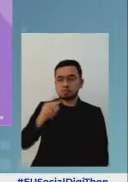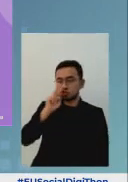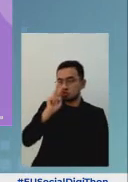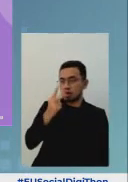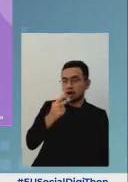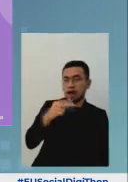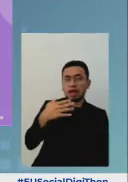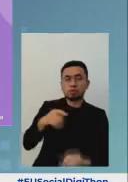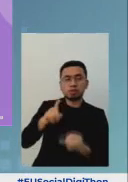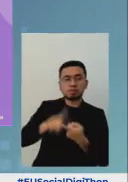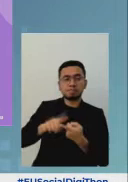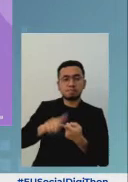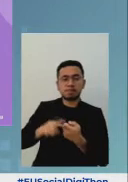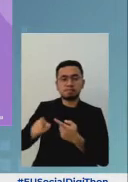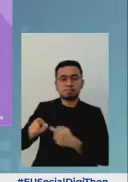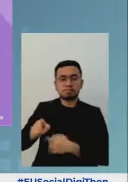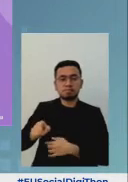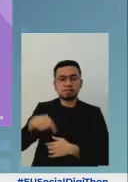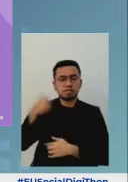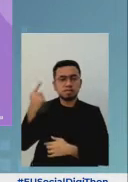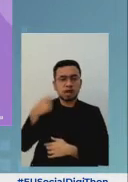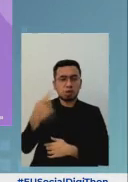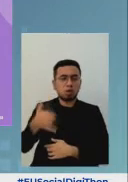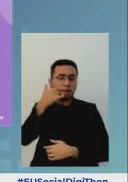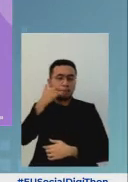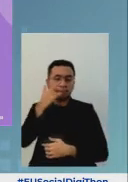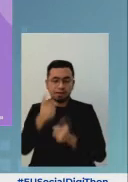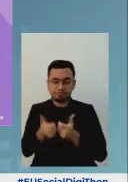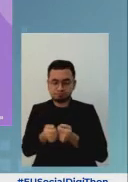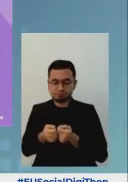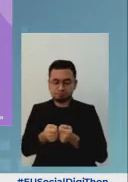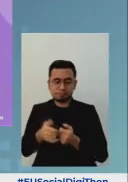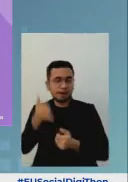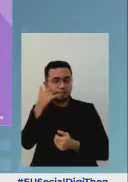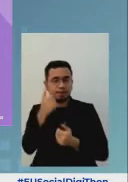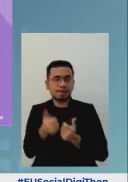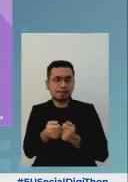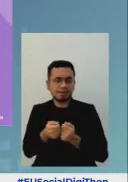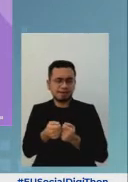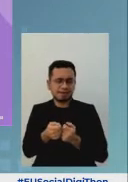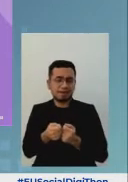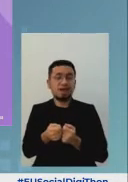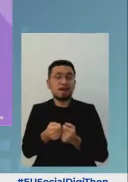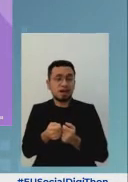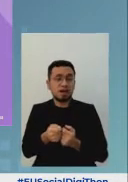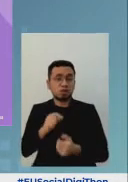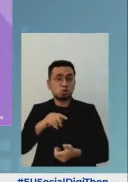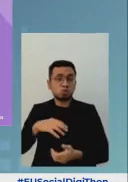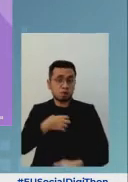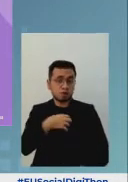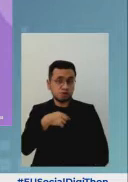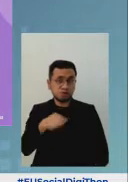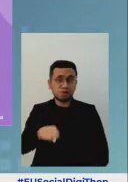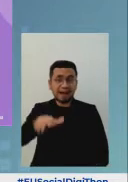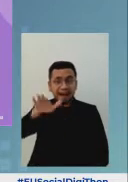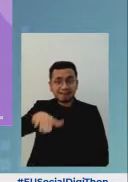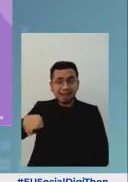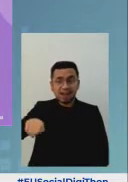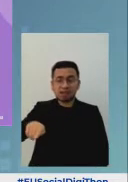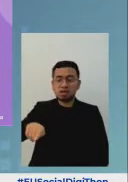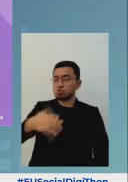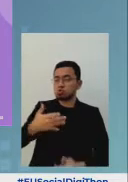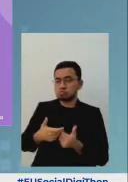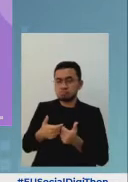teman kita, kok dikit-dikit dia pakai gadget terus sih, belum tentu loh dia tuh mengalami kecanduan. Bisa saja ini